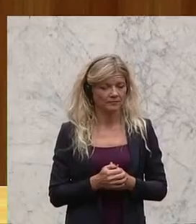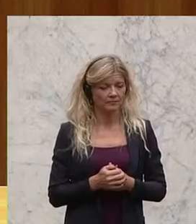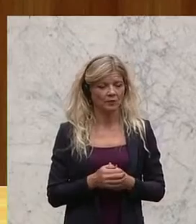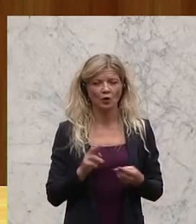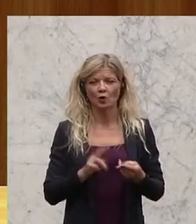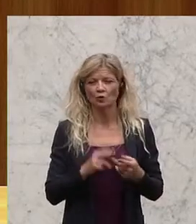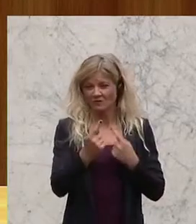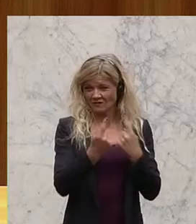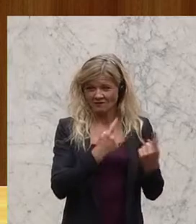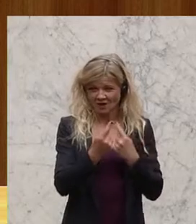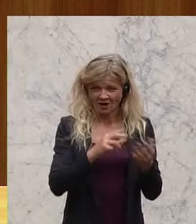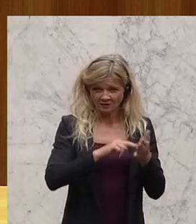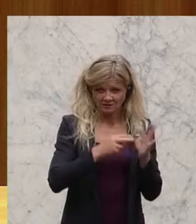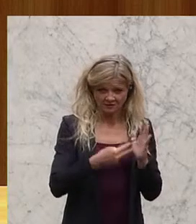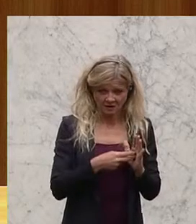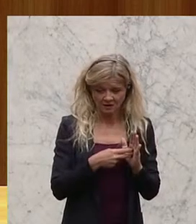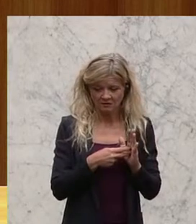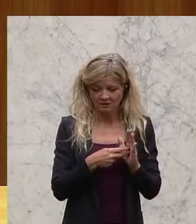die Verfahrenstechnik hier